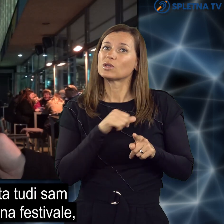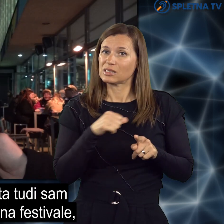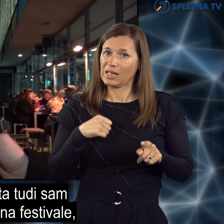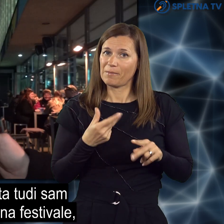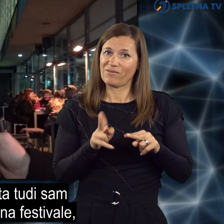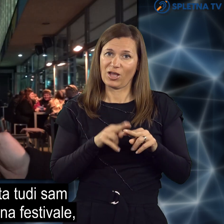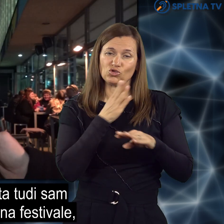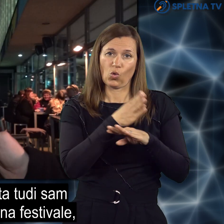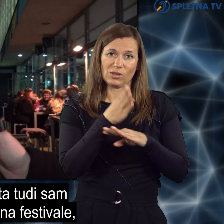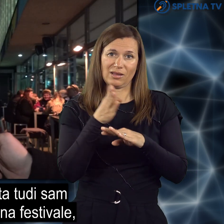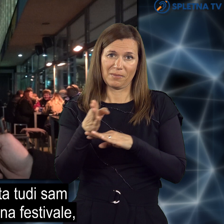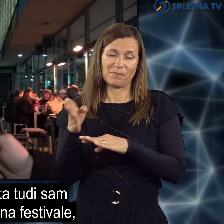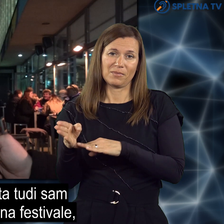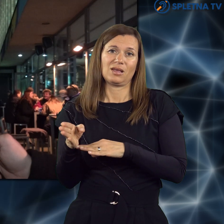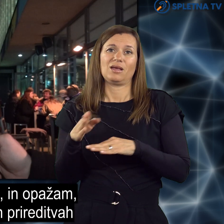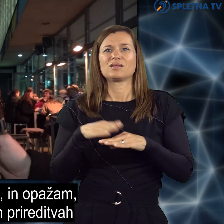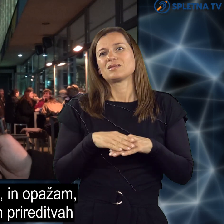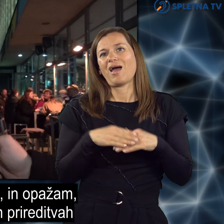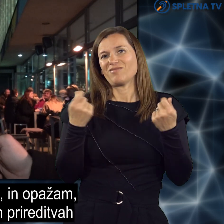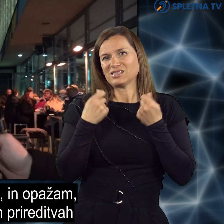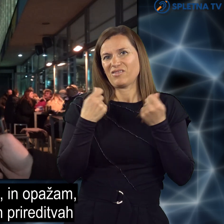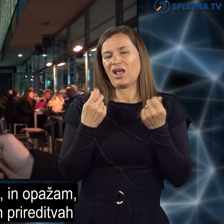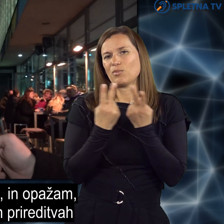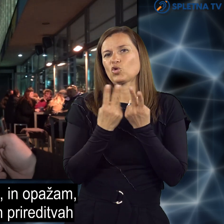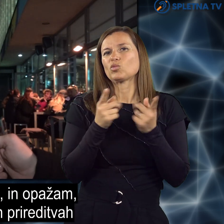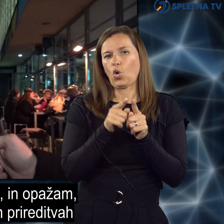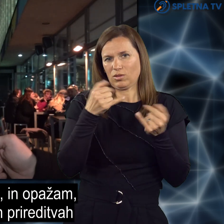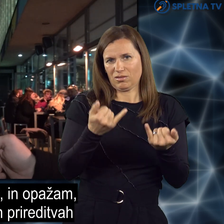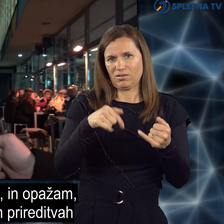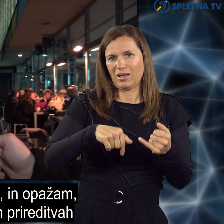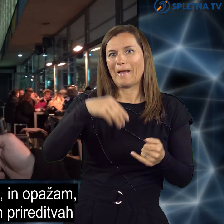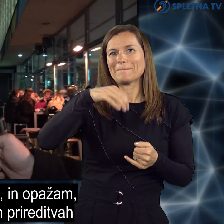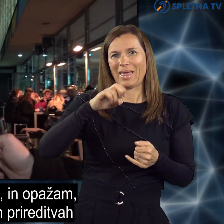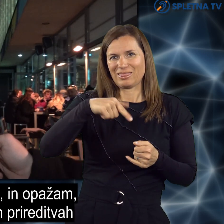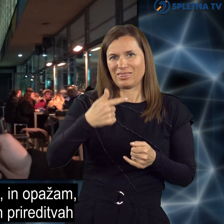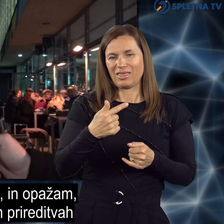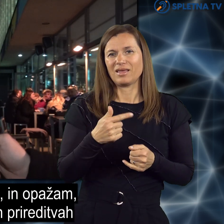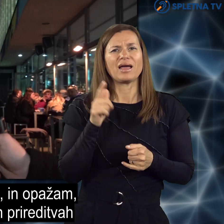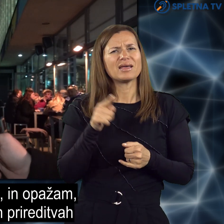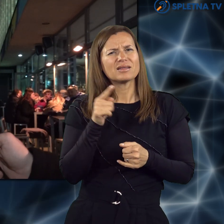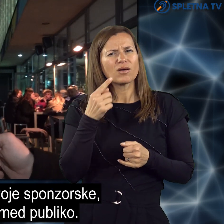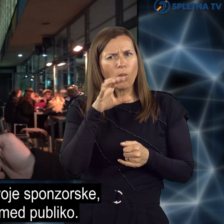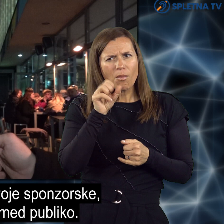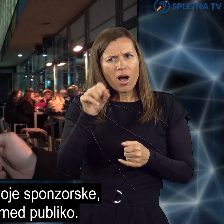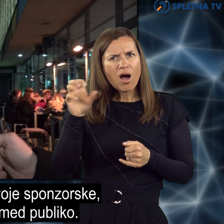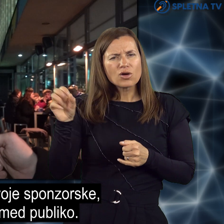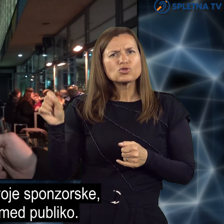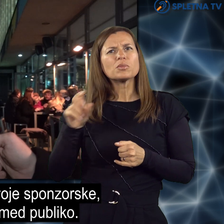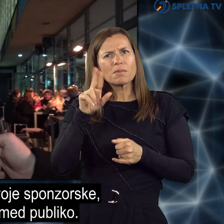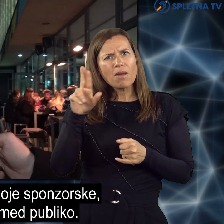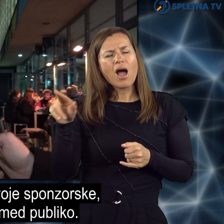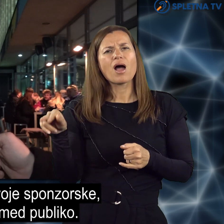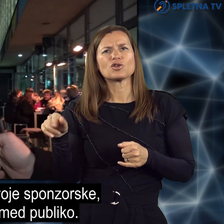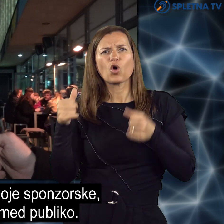hodim več na showcase, kot je Ment, in opažam, da na vseh venjih imajo čepke